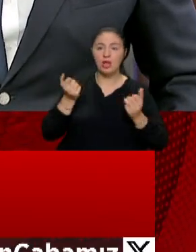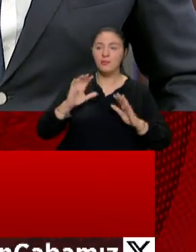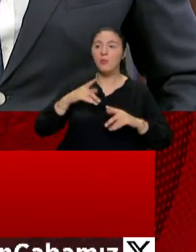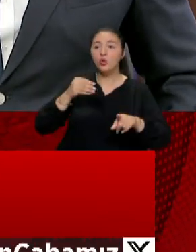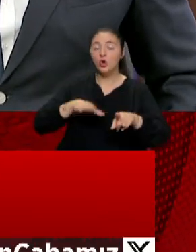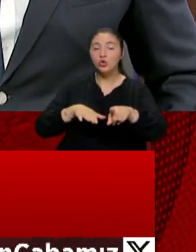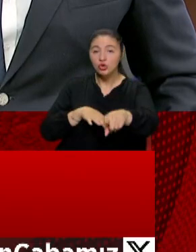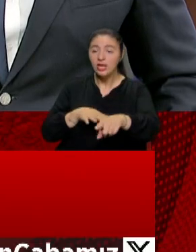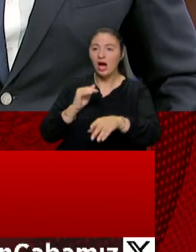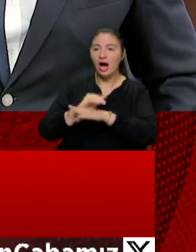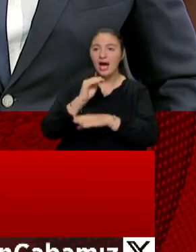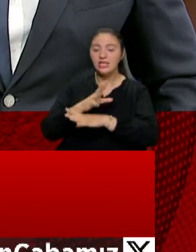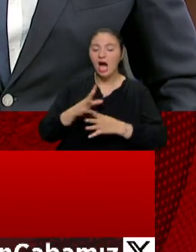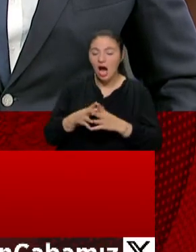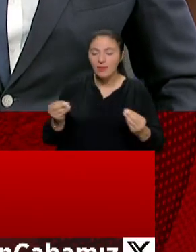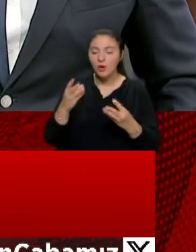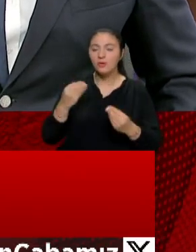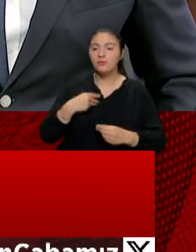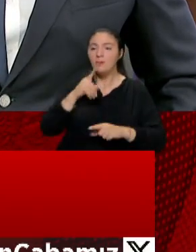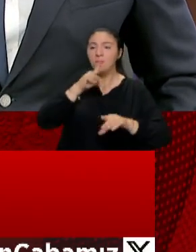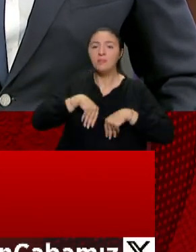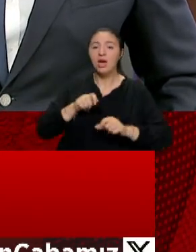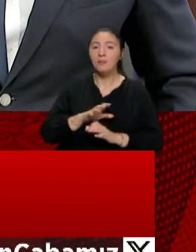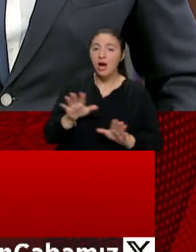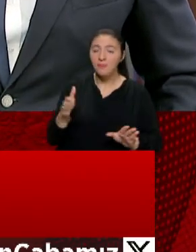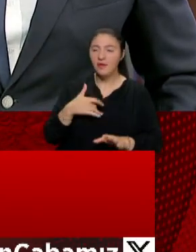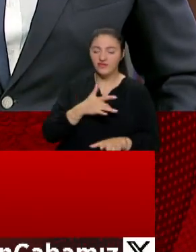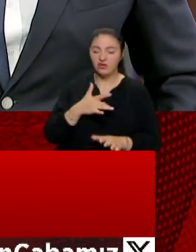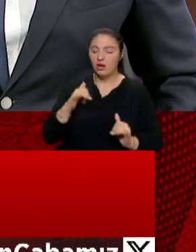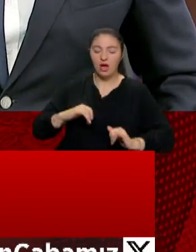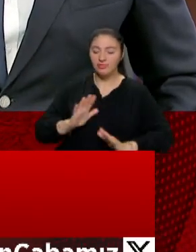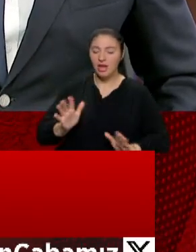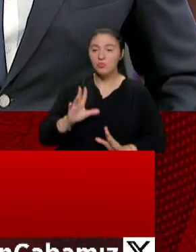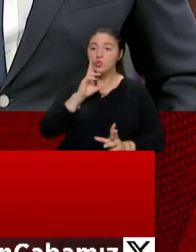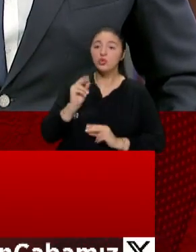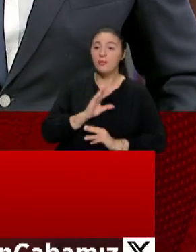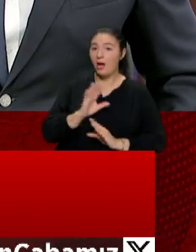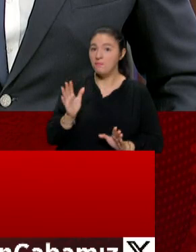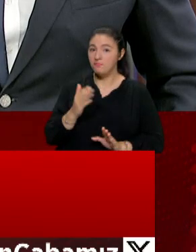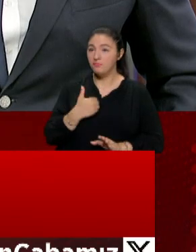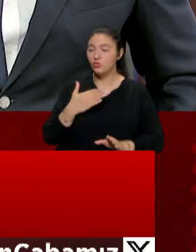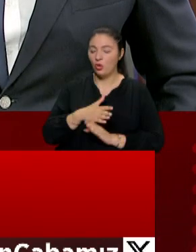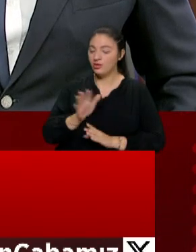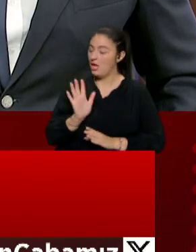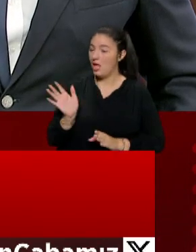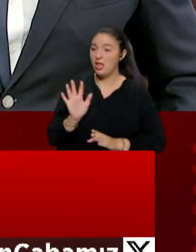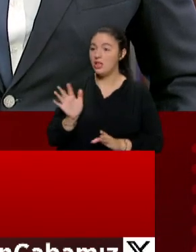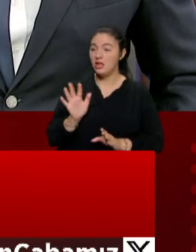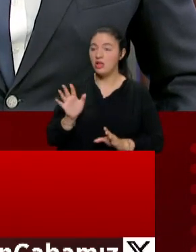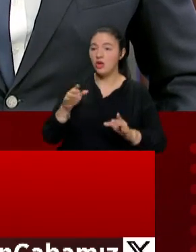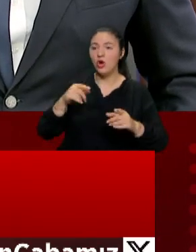alamam O çocukların hayatlarının kaybolmasını göze alamam vicdanen rahat edemem uyuyamam Ben doğru değil